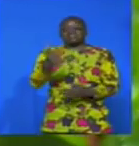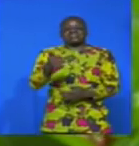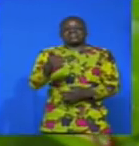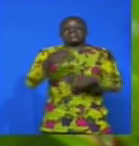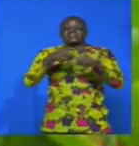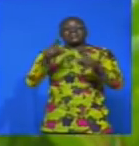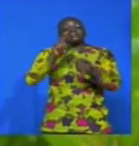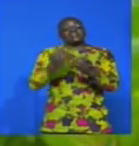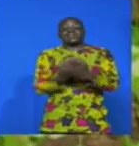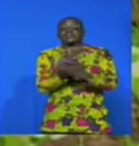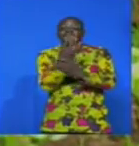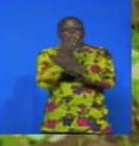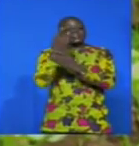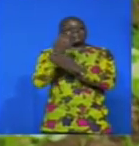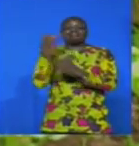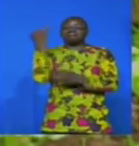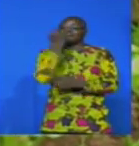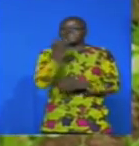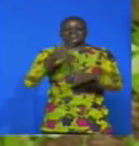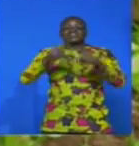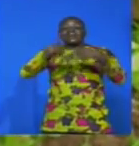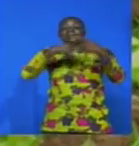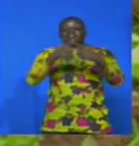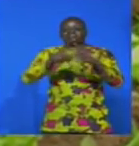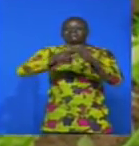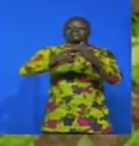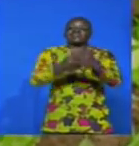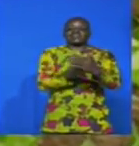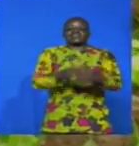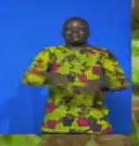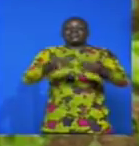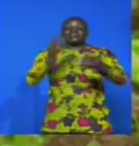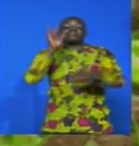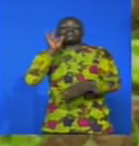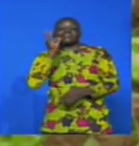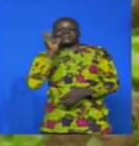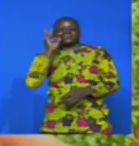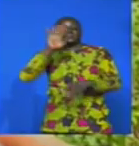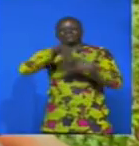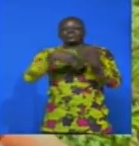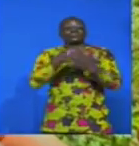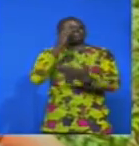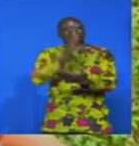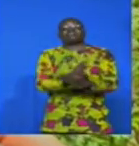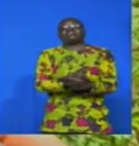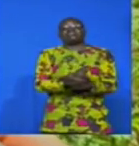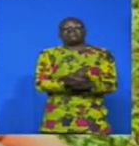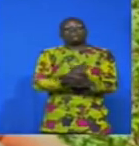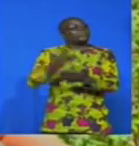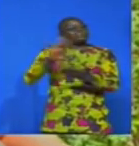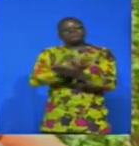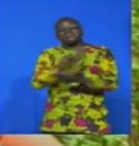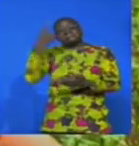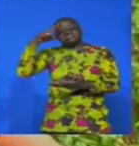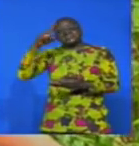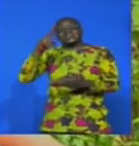plantes croissent joliment. Mais quand elles vont commencer à donner des fruits, tout se bloque. Les feuilles se froissent et